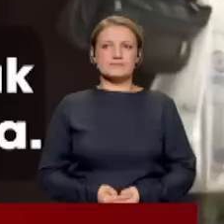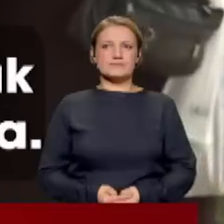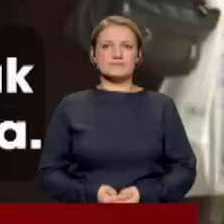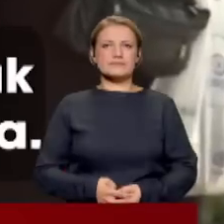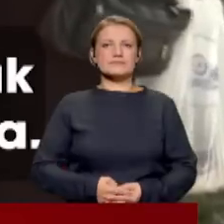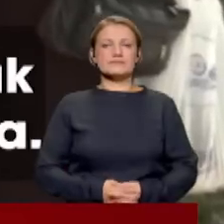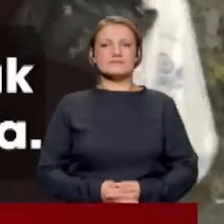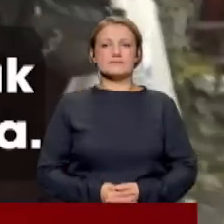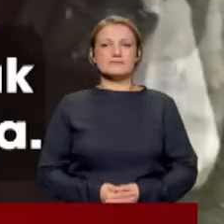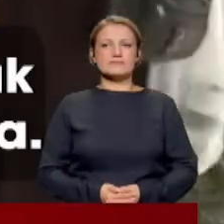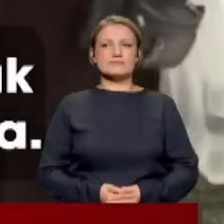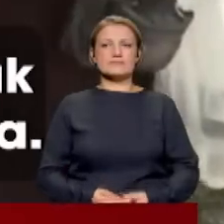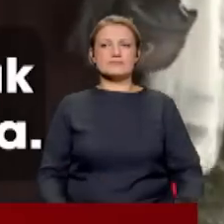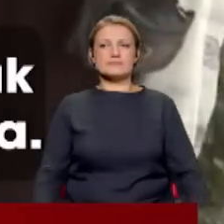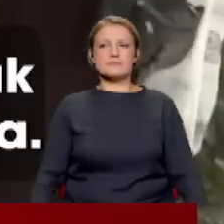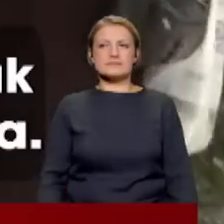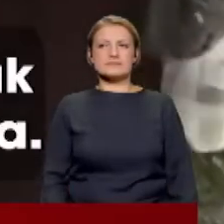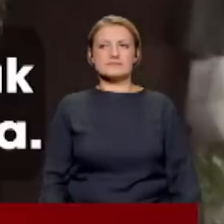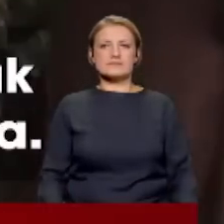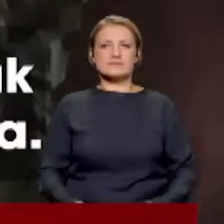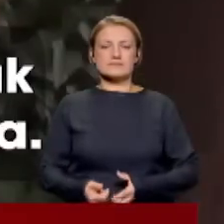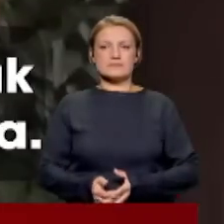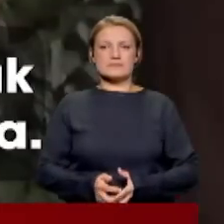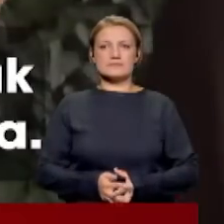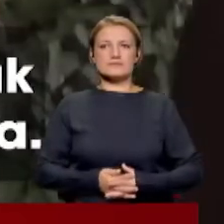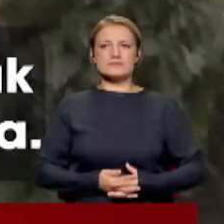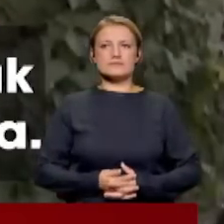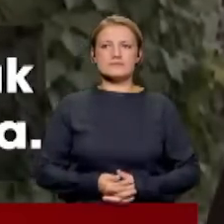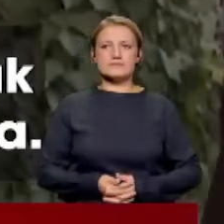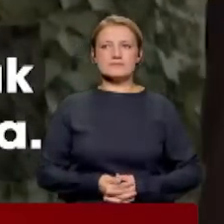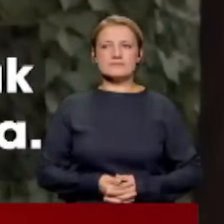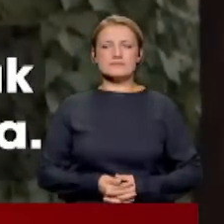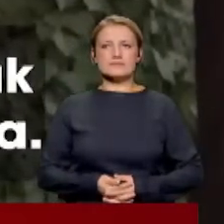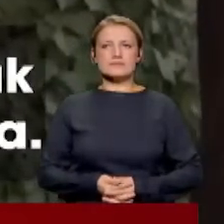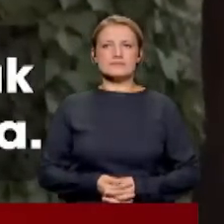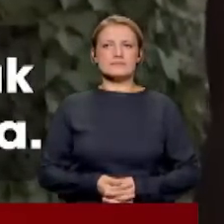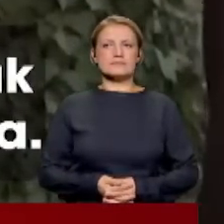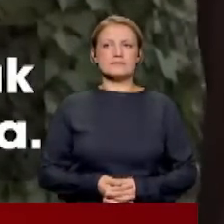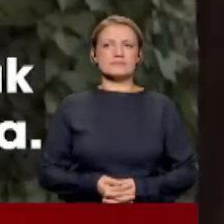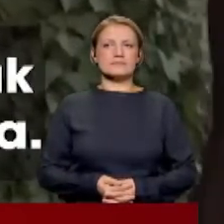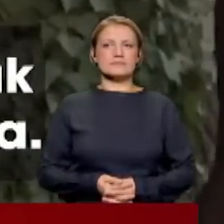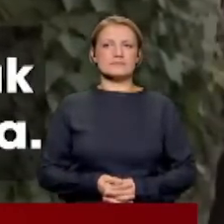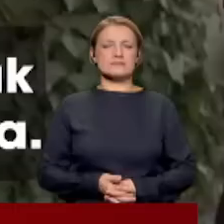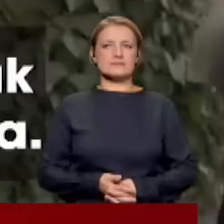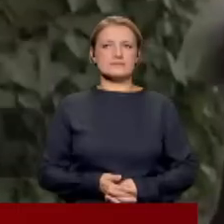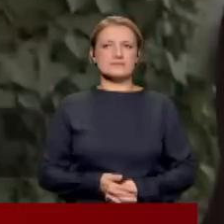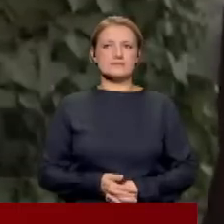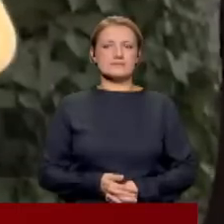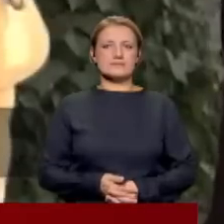görürsünüz. 43 yıllık öğretmenim. Emekli oldum ama halen çalışmak zorundayım. Benim aldığım emekli maaşım 12.400